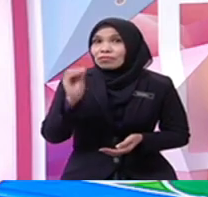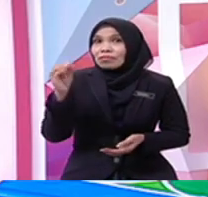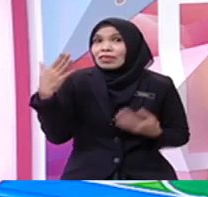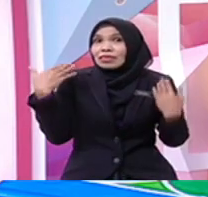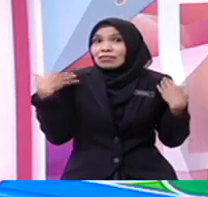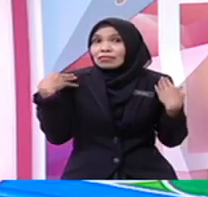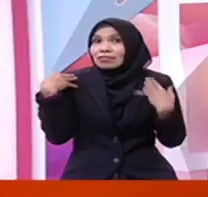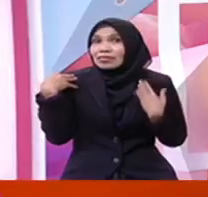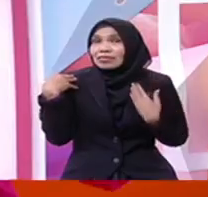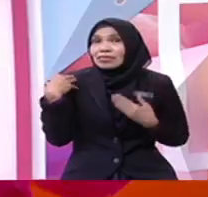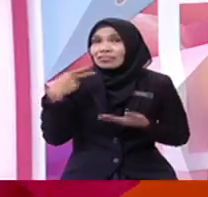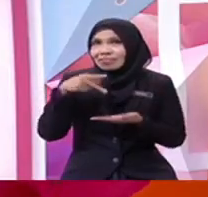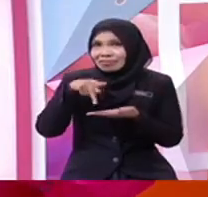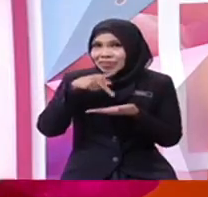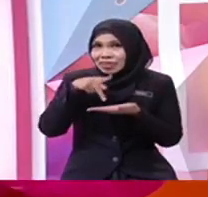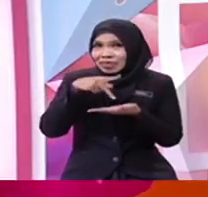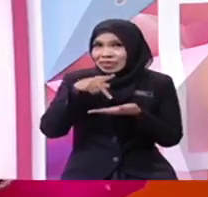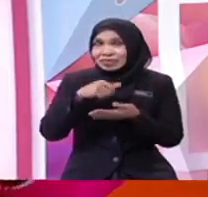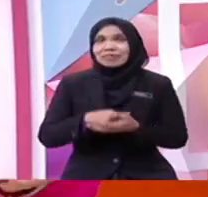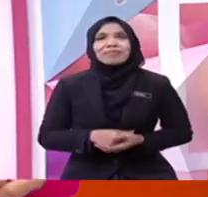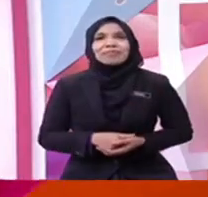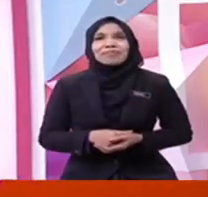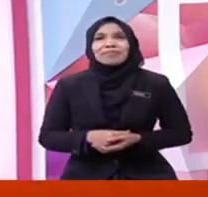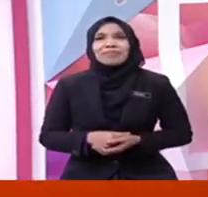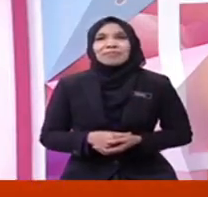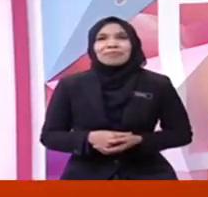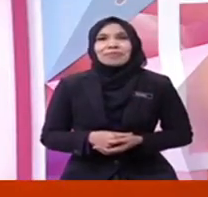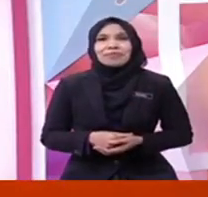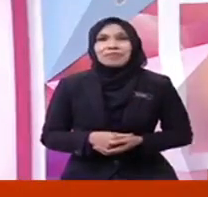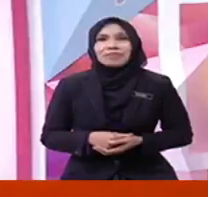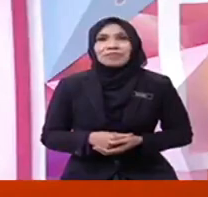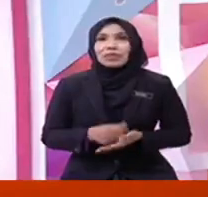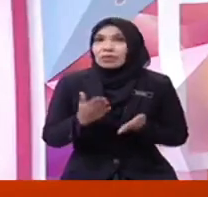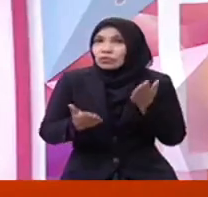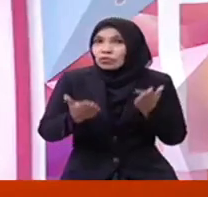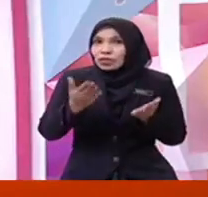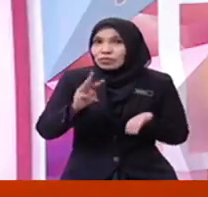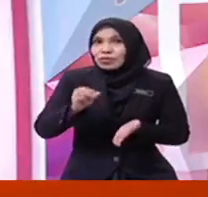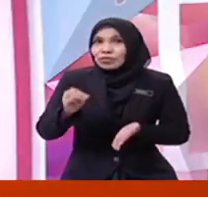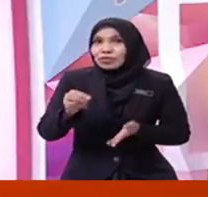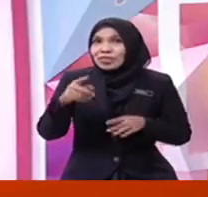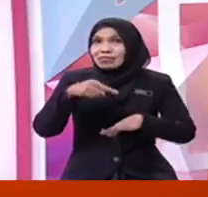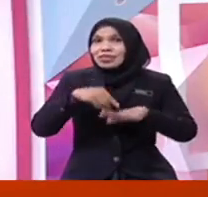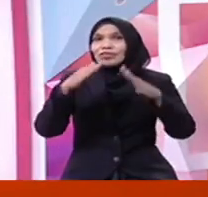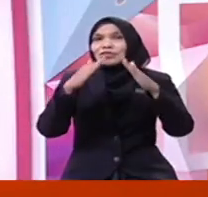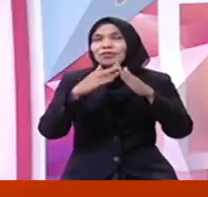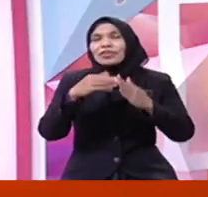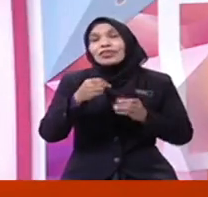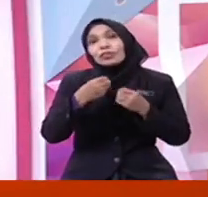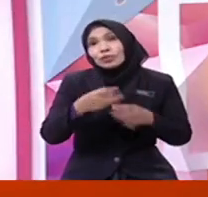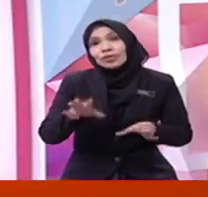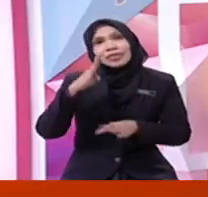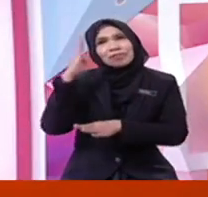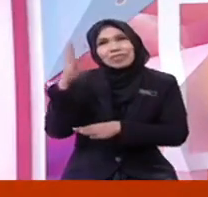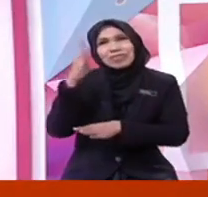tarian namanya tarian pinguin mungkin mereka dengan tarian pinguin jadi boleh porno